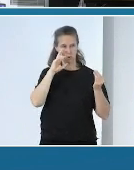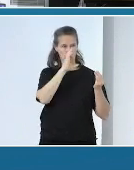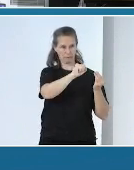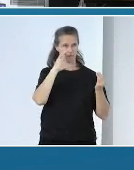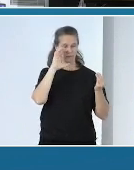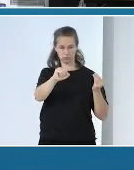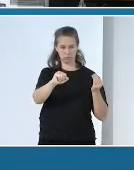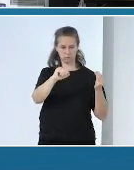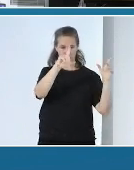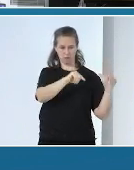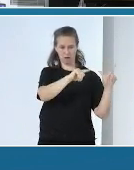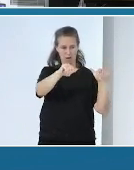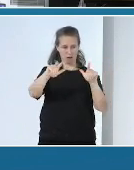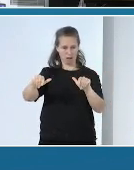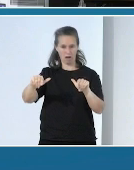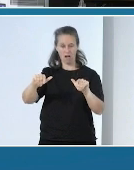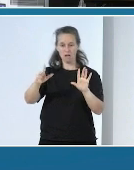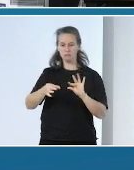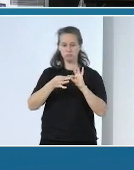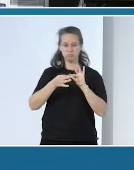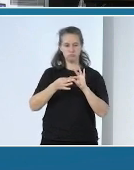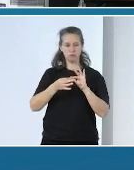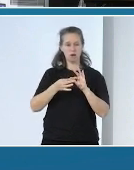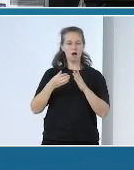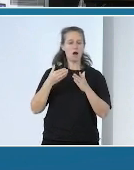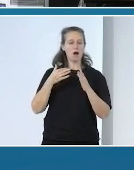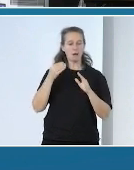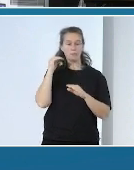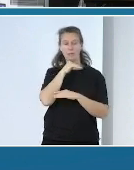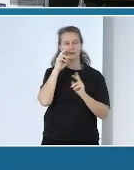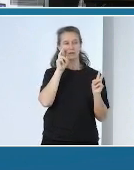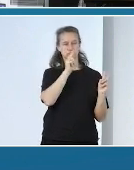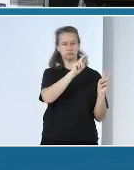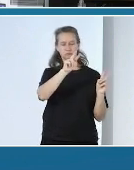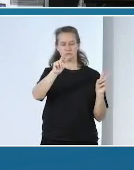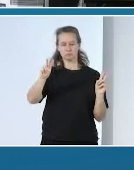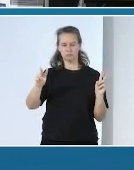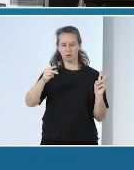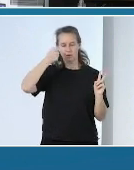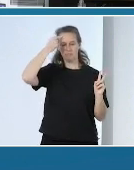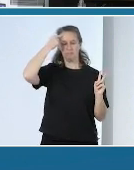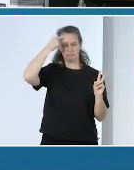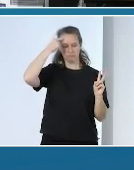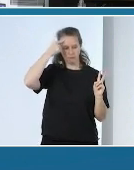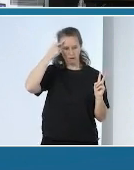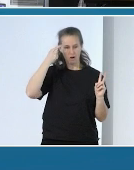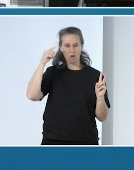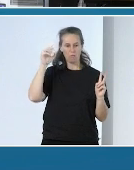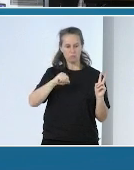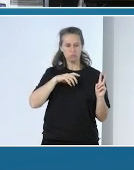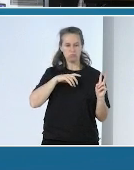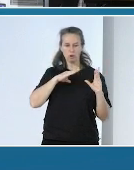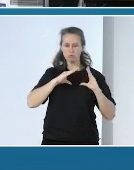un invariant, améliorant vraisemblablement la rapidité des traitements nécessaires à